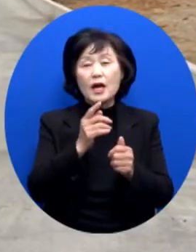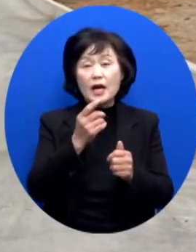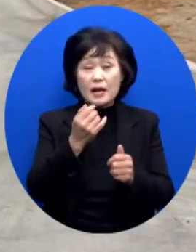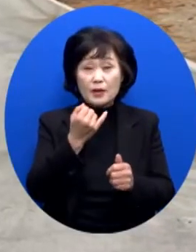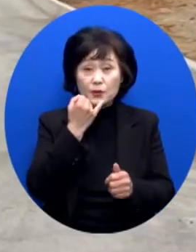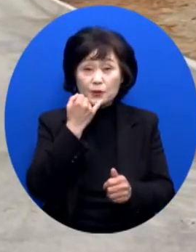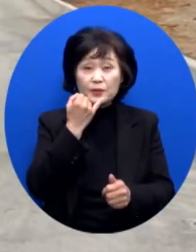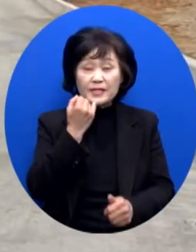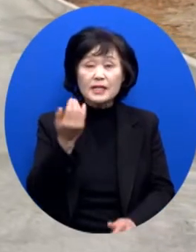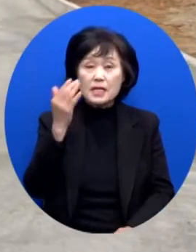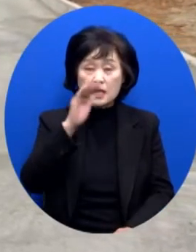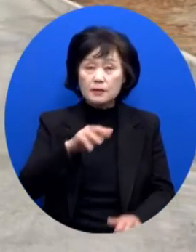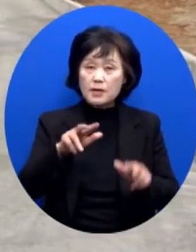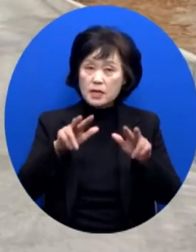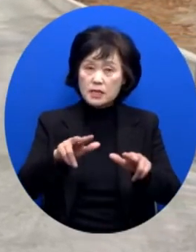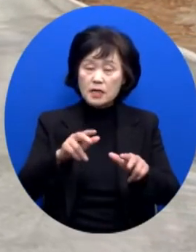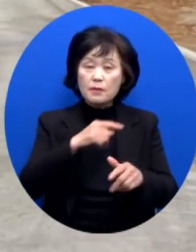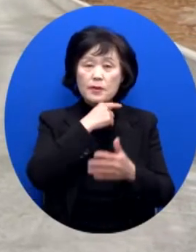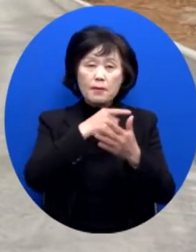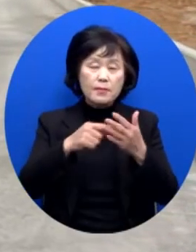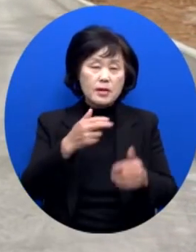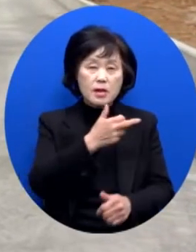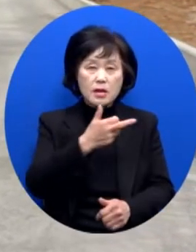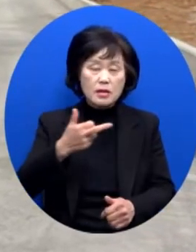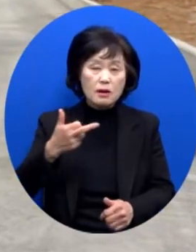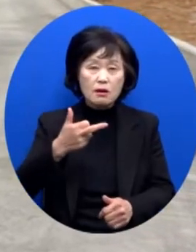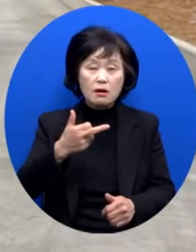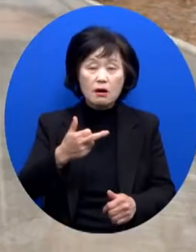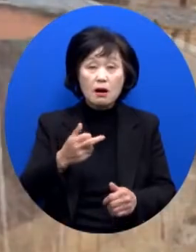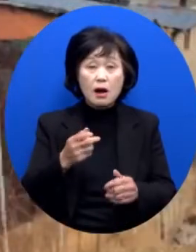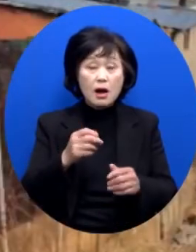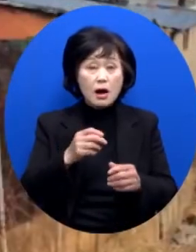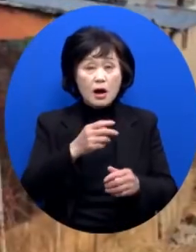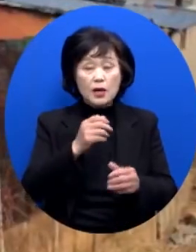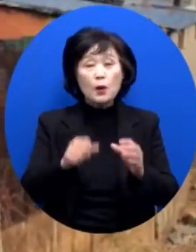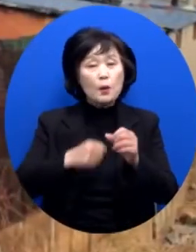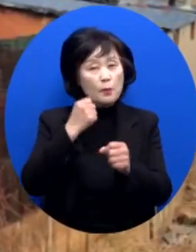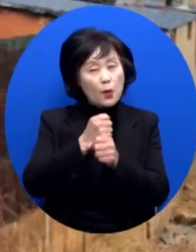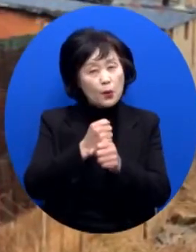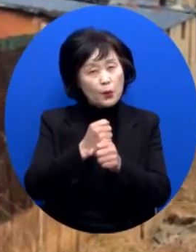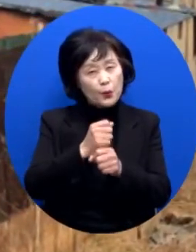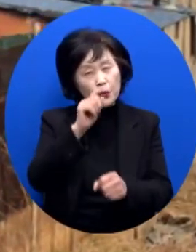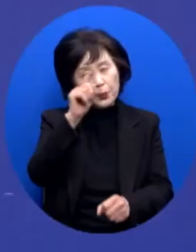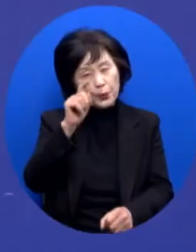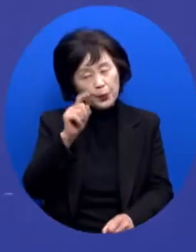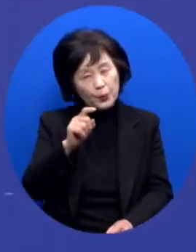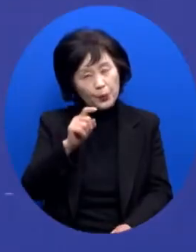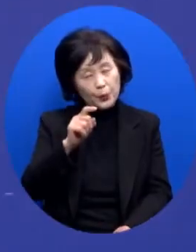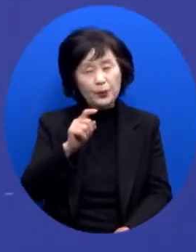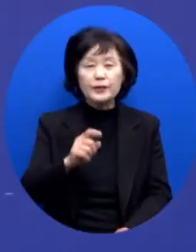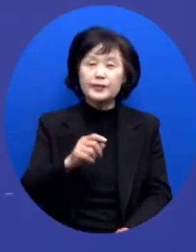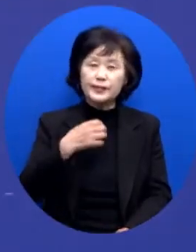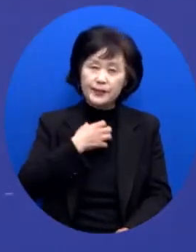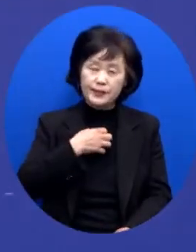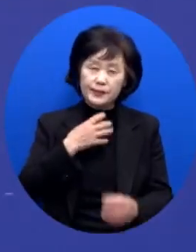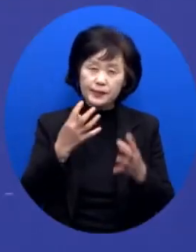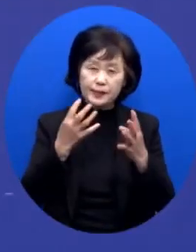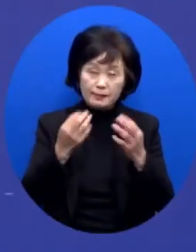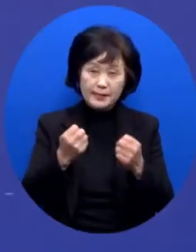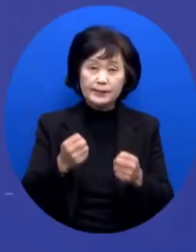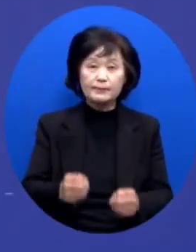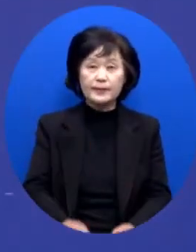가정마다 다양한 형태로 피해를 입어 제대로 복구 할 수 있을지 미제 술의 한 국교 * 관심과 도움이 더